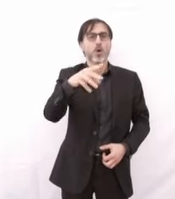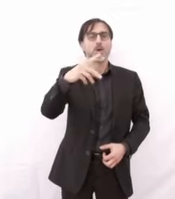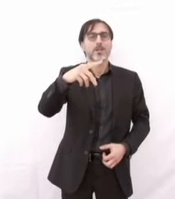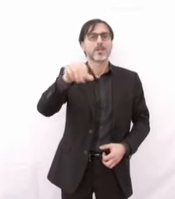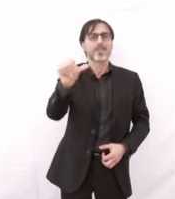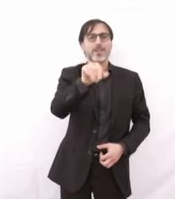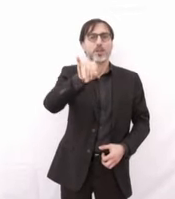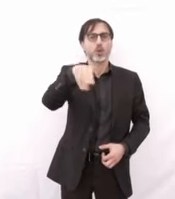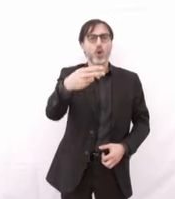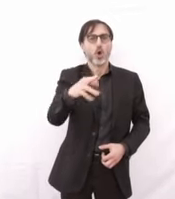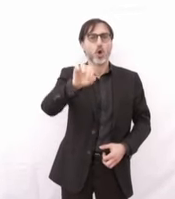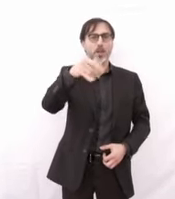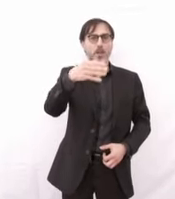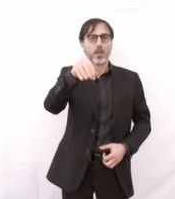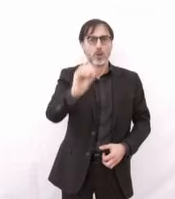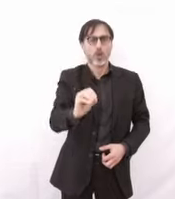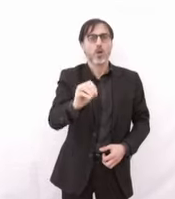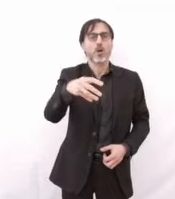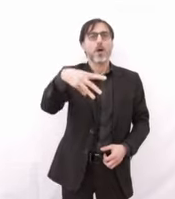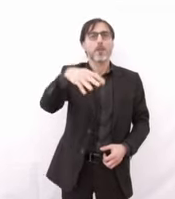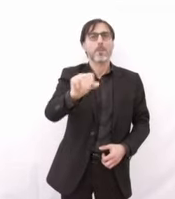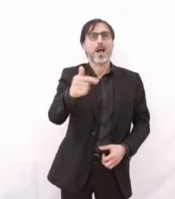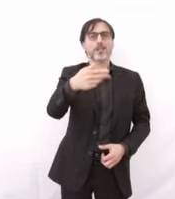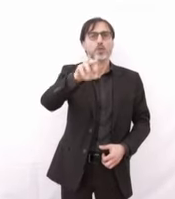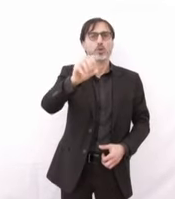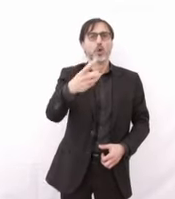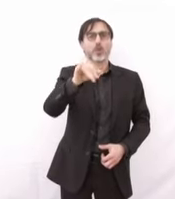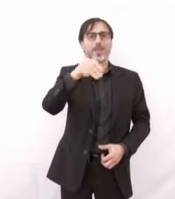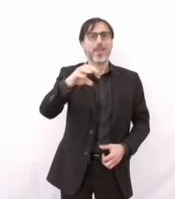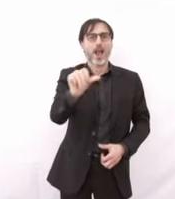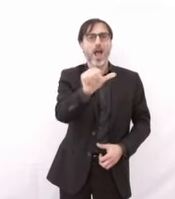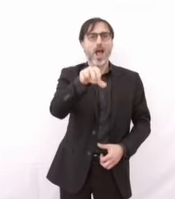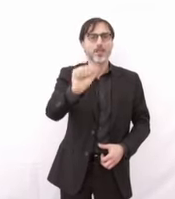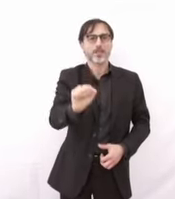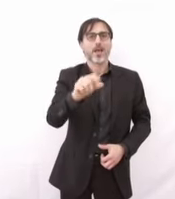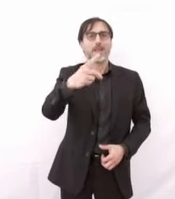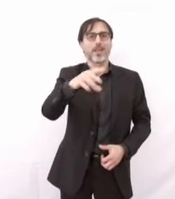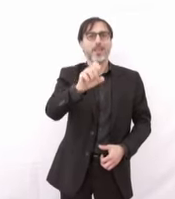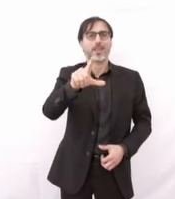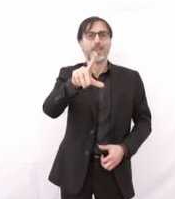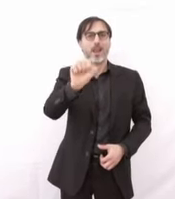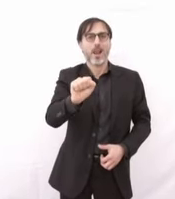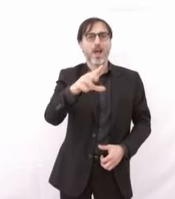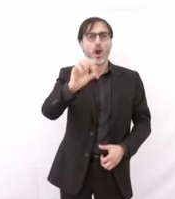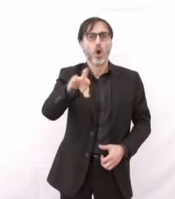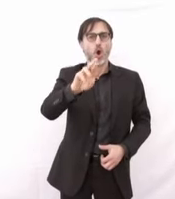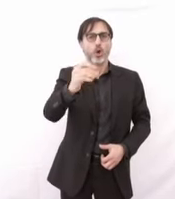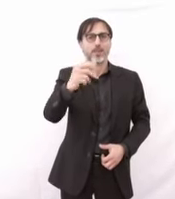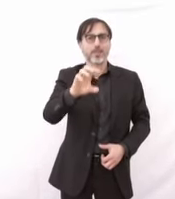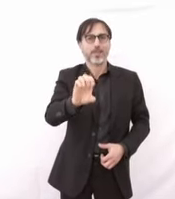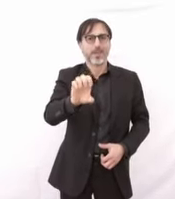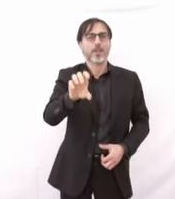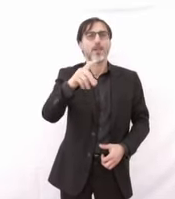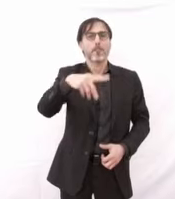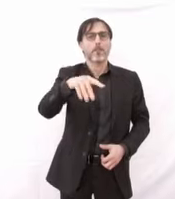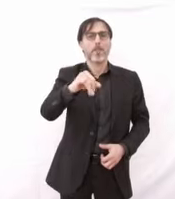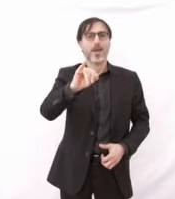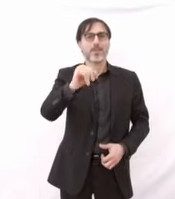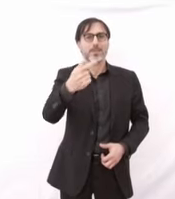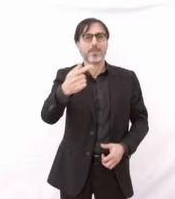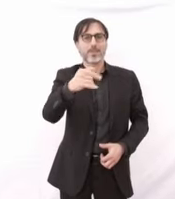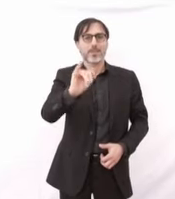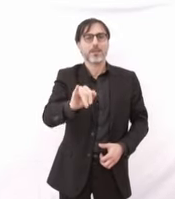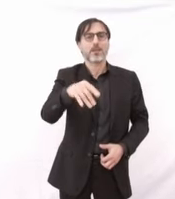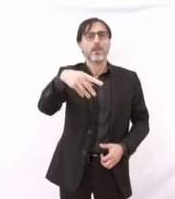Signorino, Agostino Mastro di Casa, Adriano Della Corte, Pietro Patti,